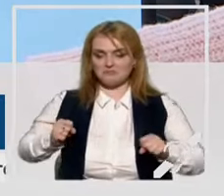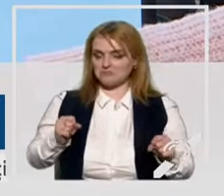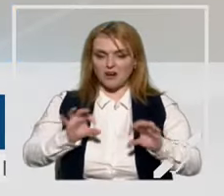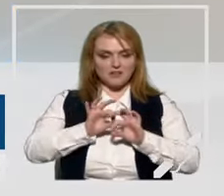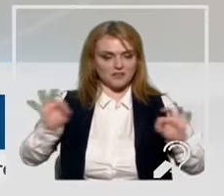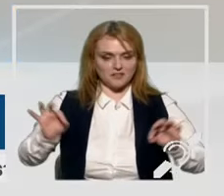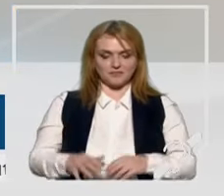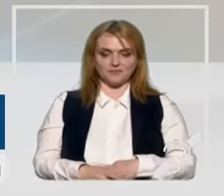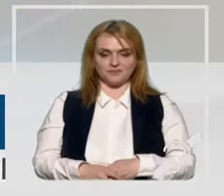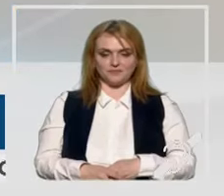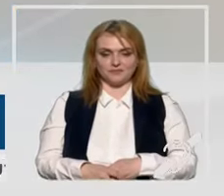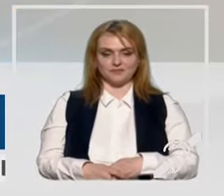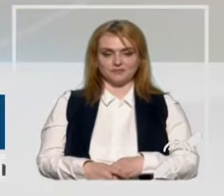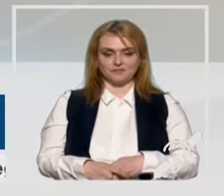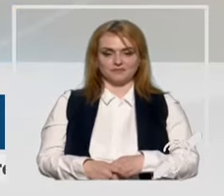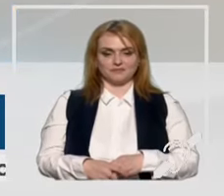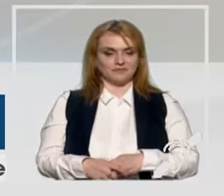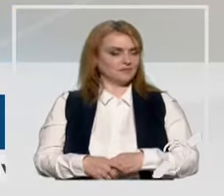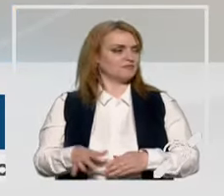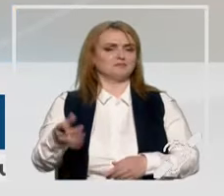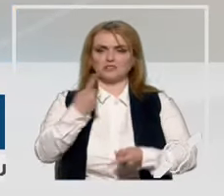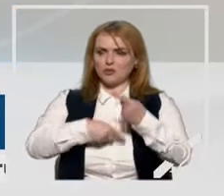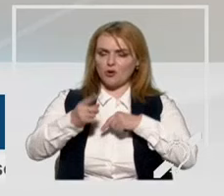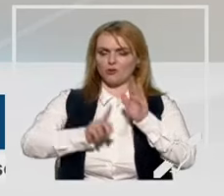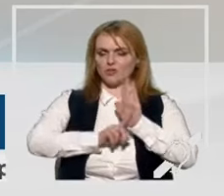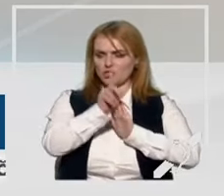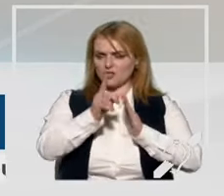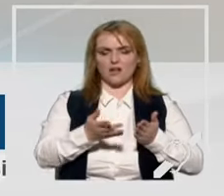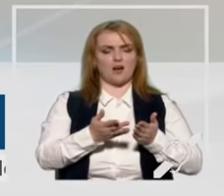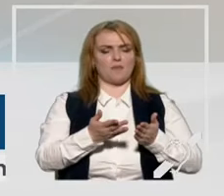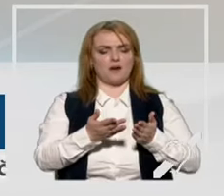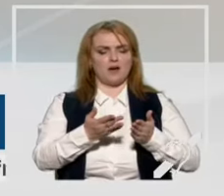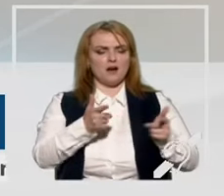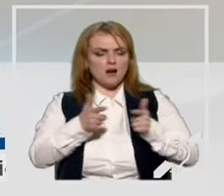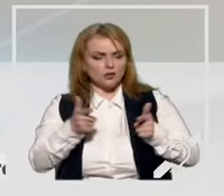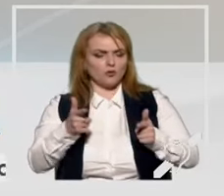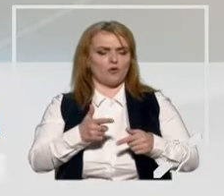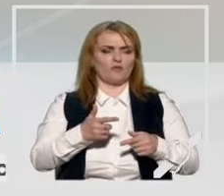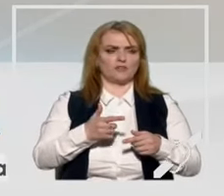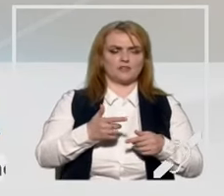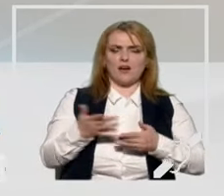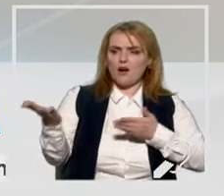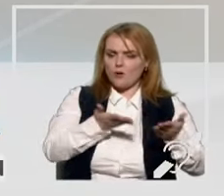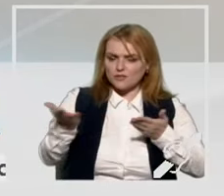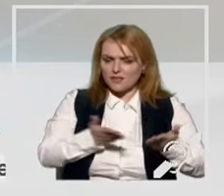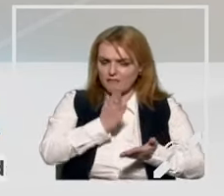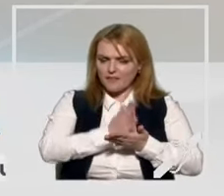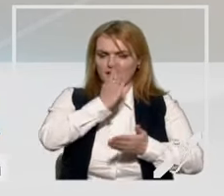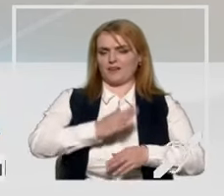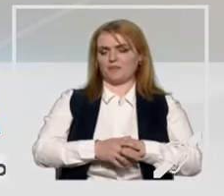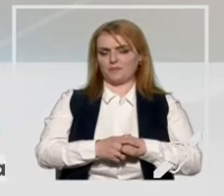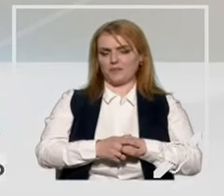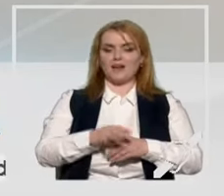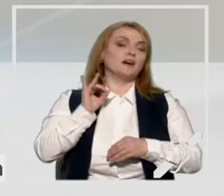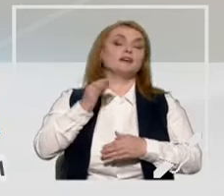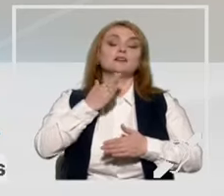la cot. Luminile s-au aprins, invitațiile s-au făcut, întrebările se pregătesc, avem multă emoție și sperăm de asemenea că și